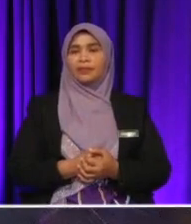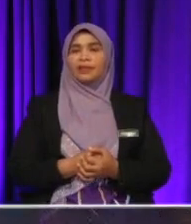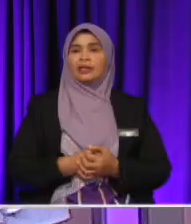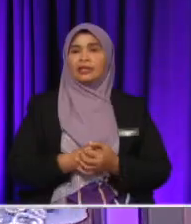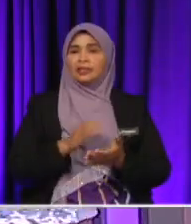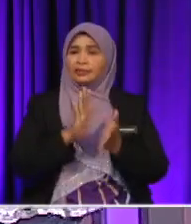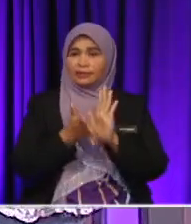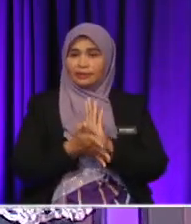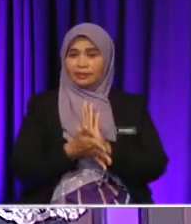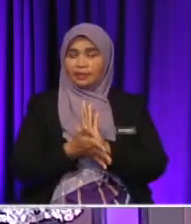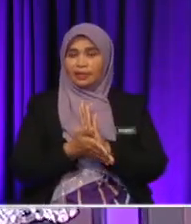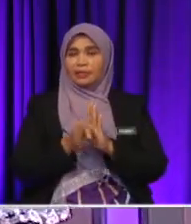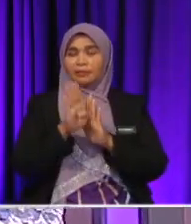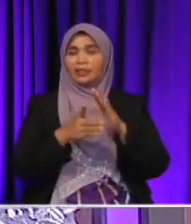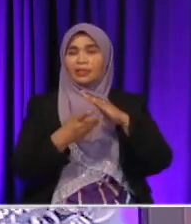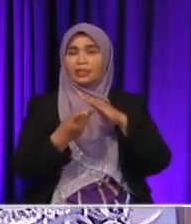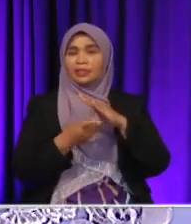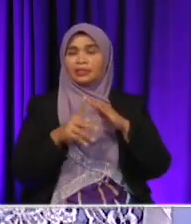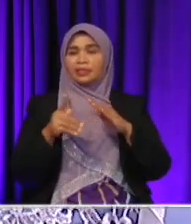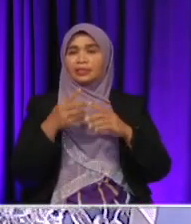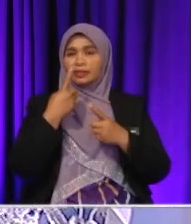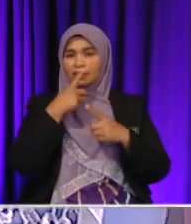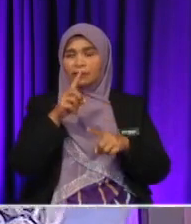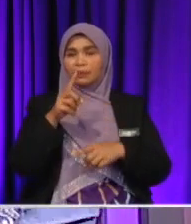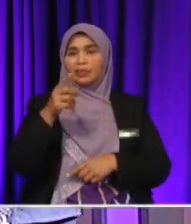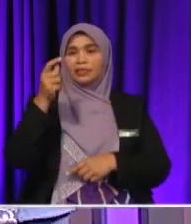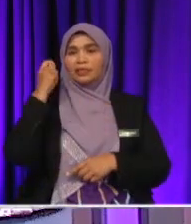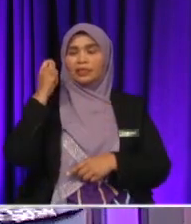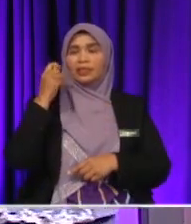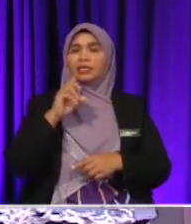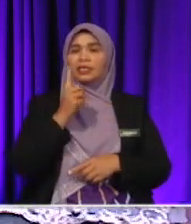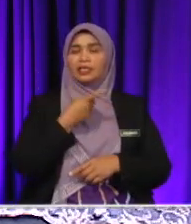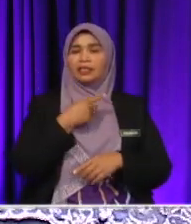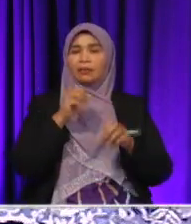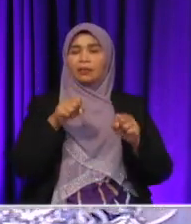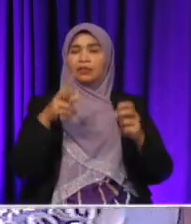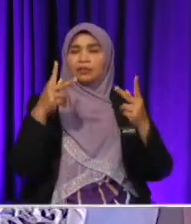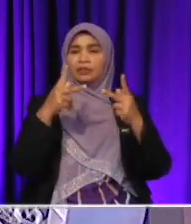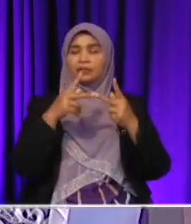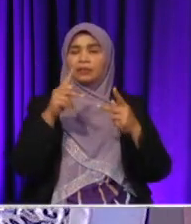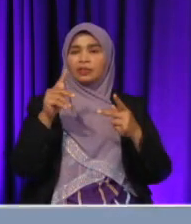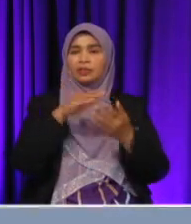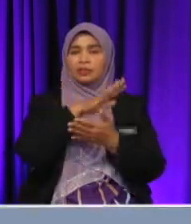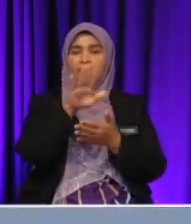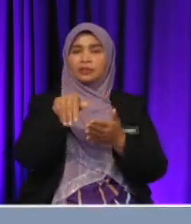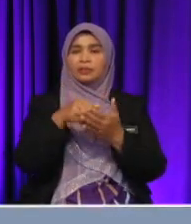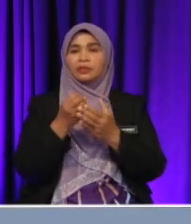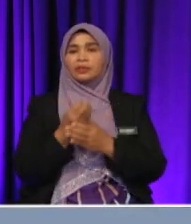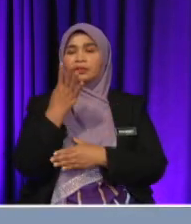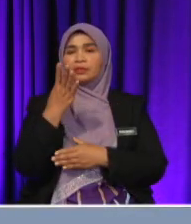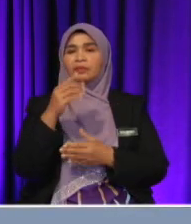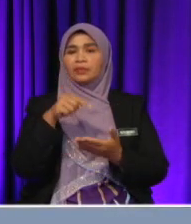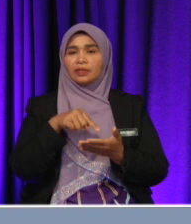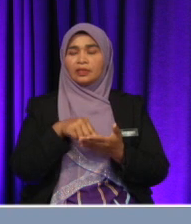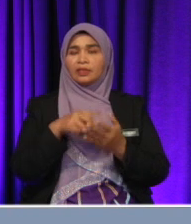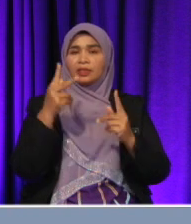jadi berdasarkan jawaban infine tadi kita beli sesuaikan semua tumbuhan-tumbuhan ini